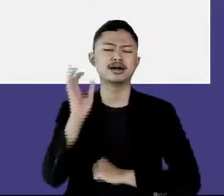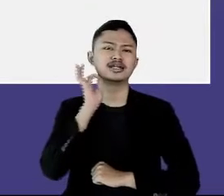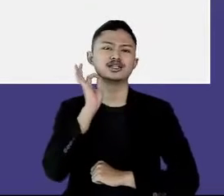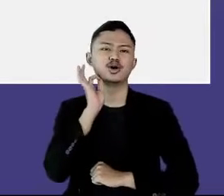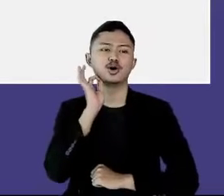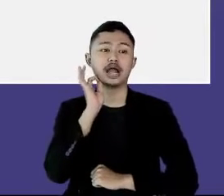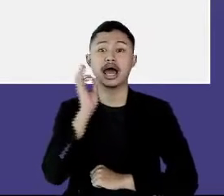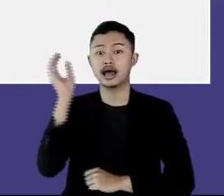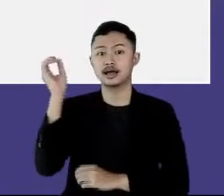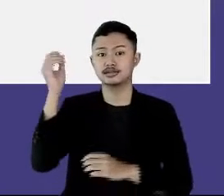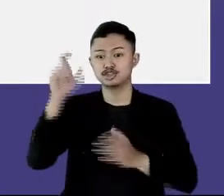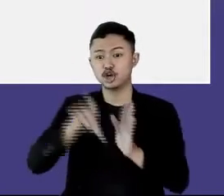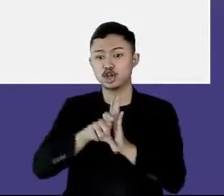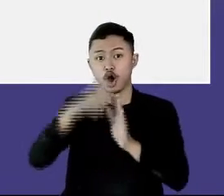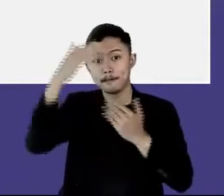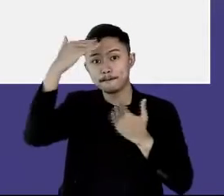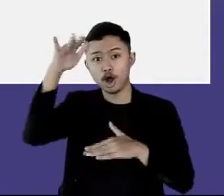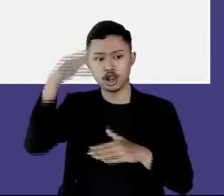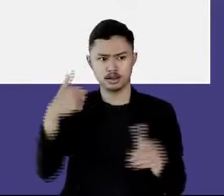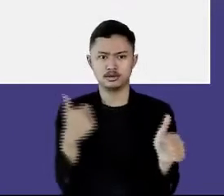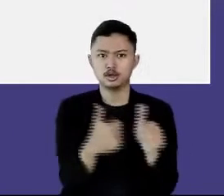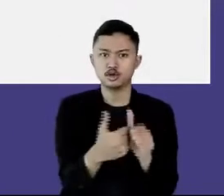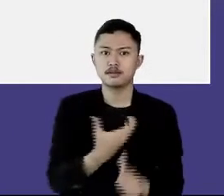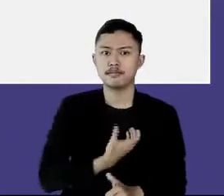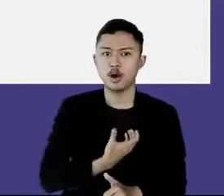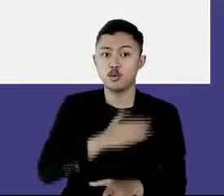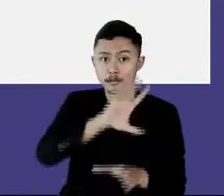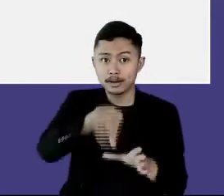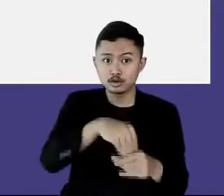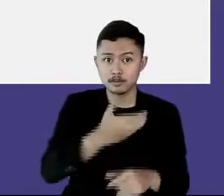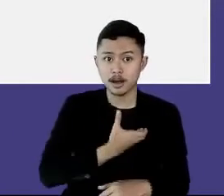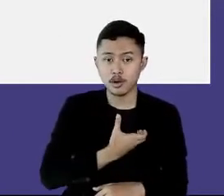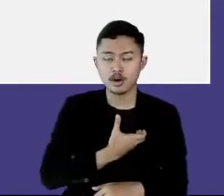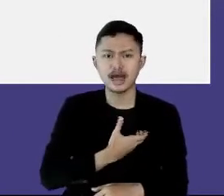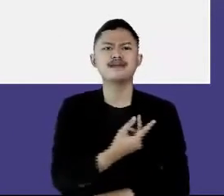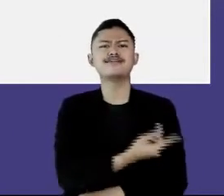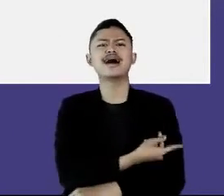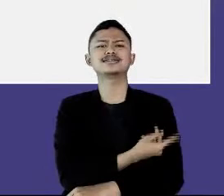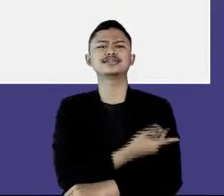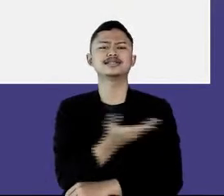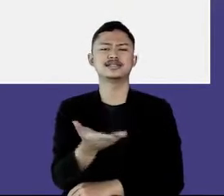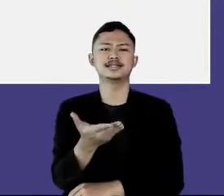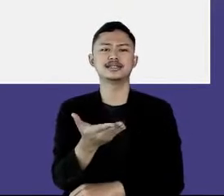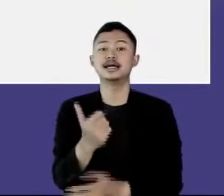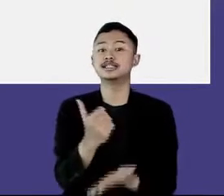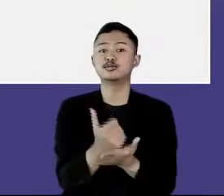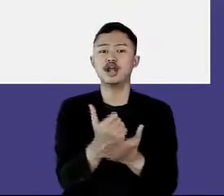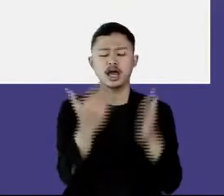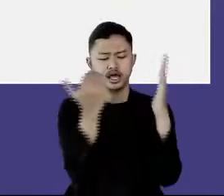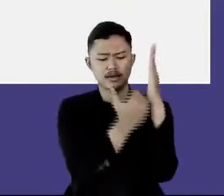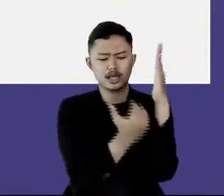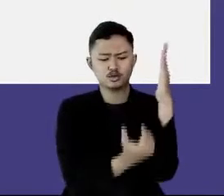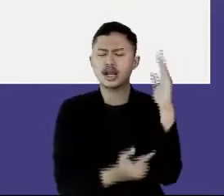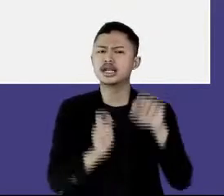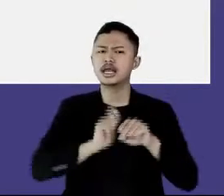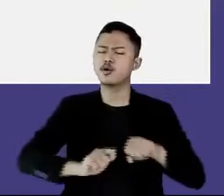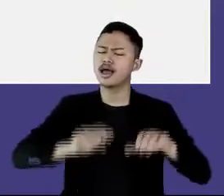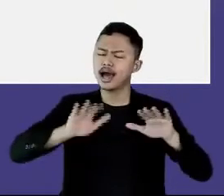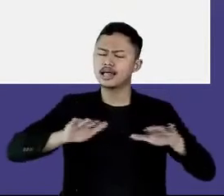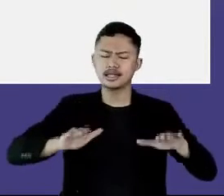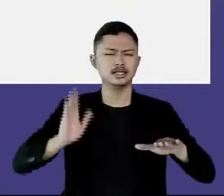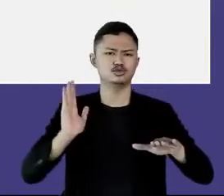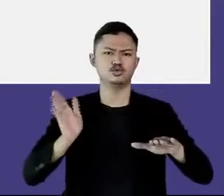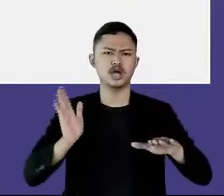segera vaksinasi gitu ya. Nah, hal-hal tersebut kita ikuti karena itu sudah dibuat secara hati-hati,